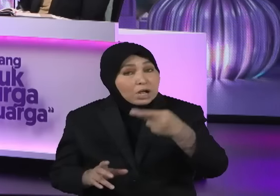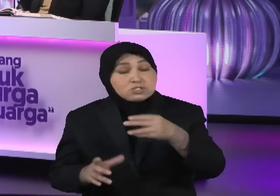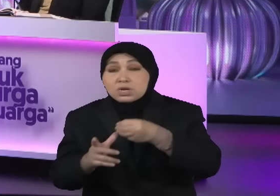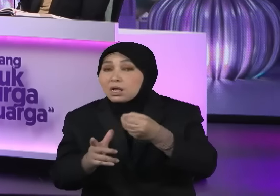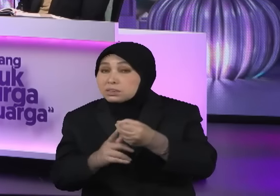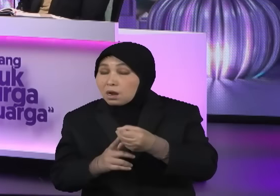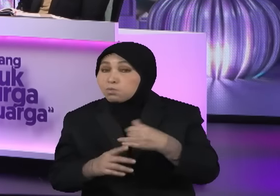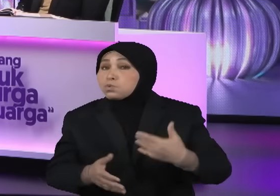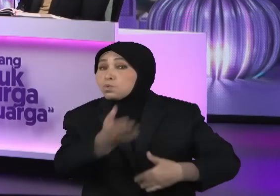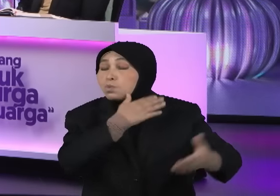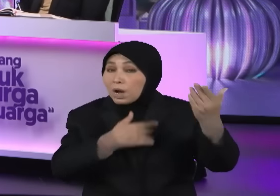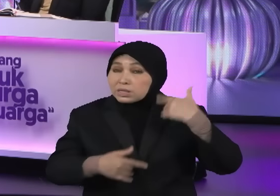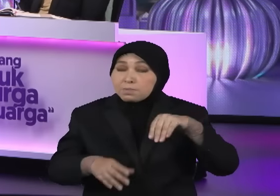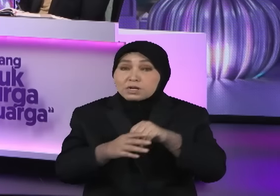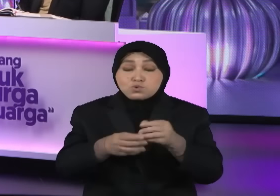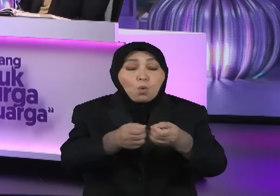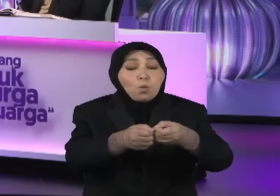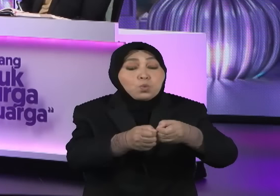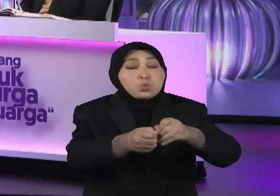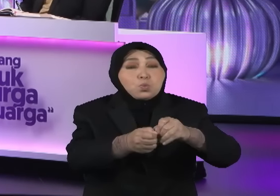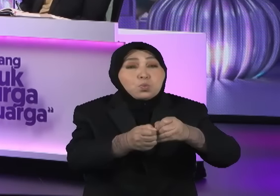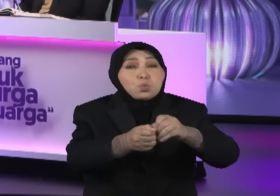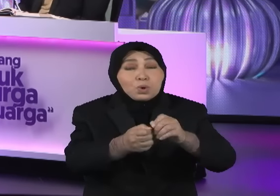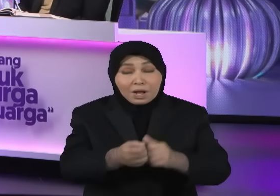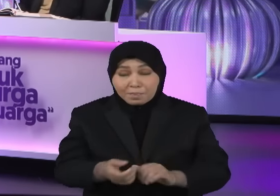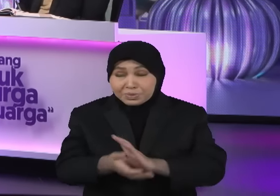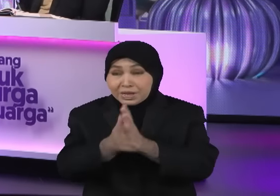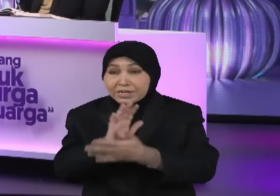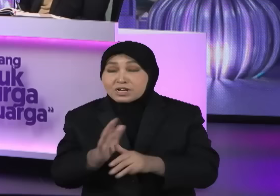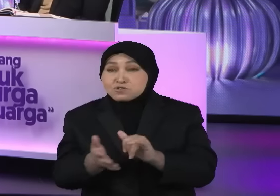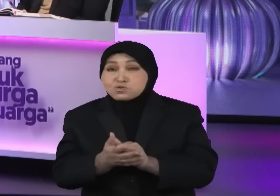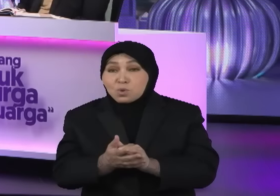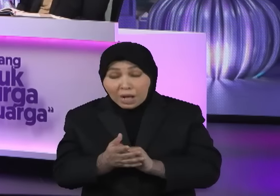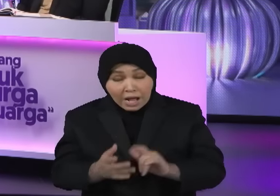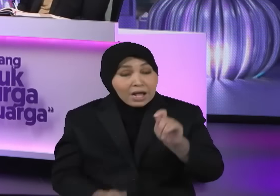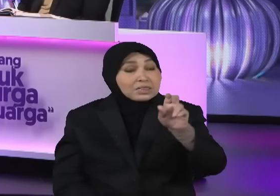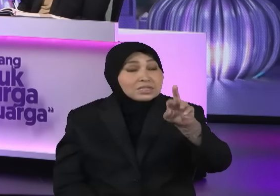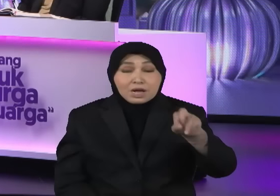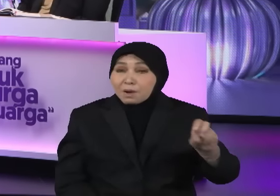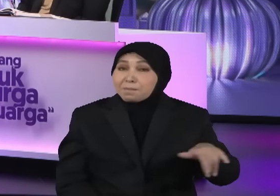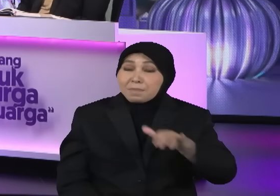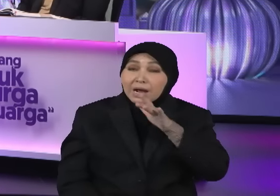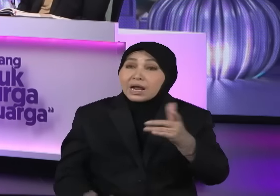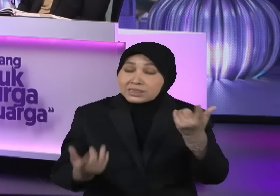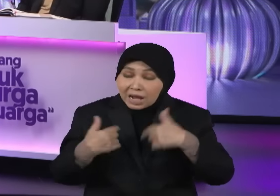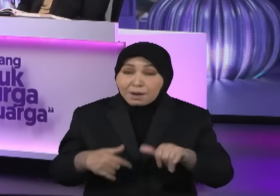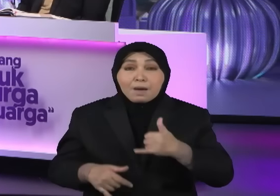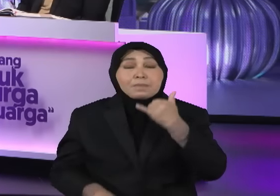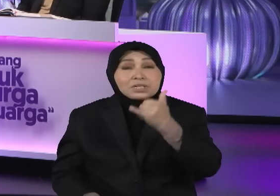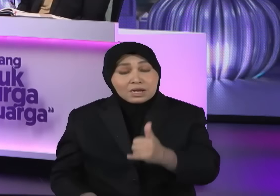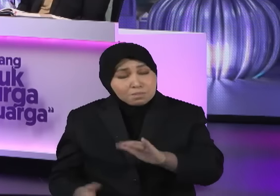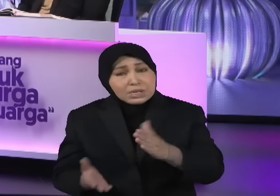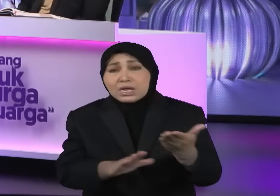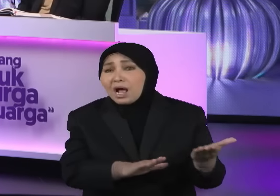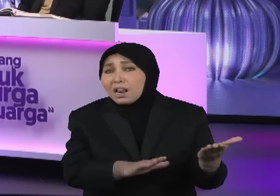Ataupun dulu adalah masuk kutu contohnya. Kan. Rupanya itu turn maknya dapat pula bahagian dan mak pun pergi kan. Jadi